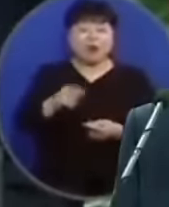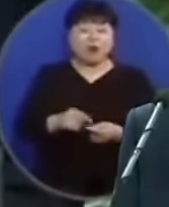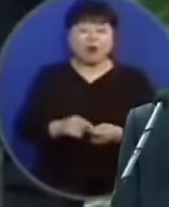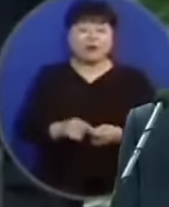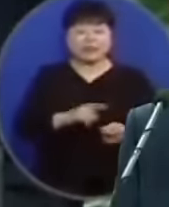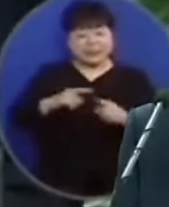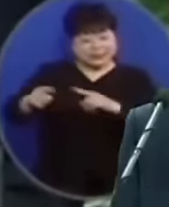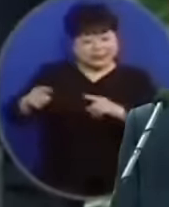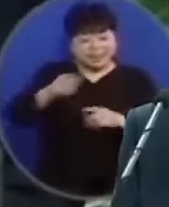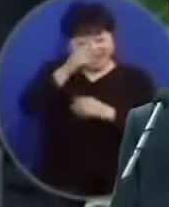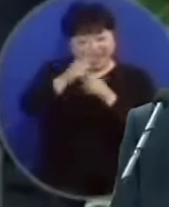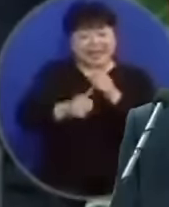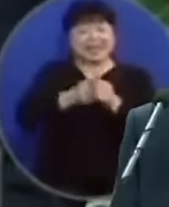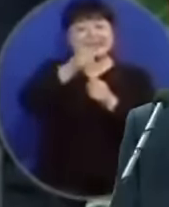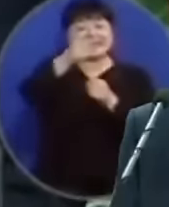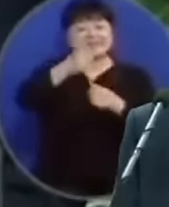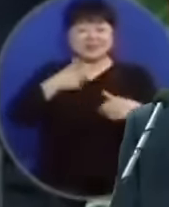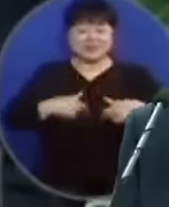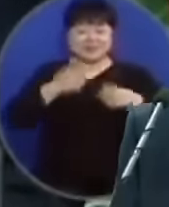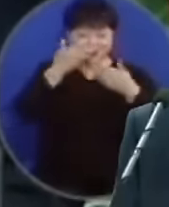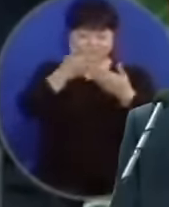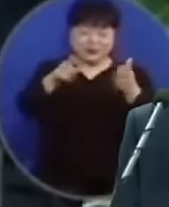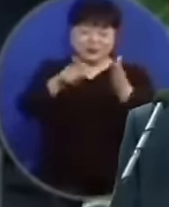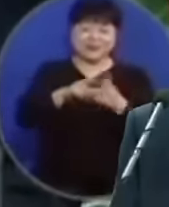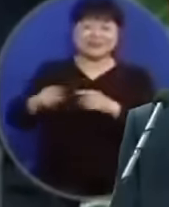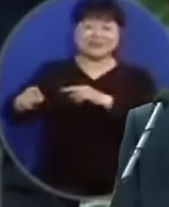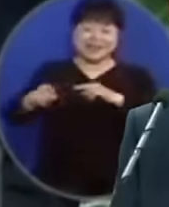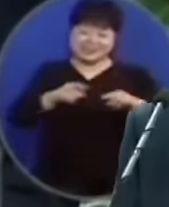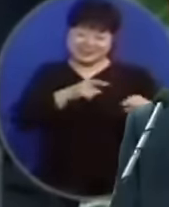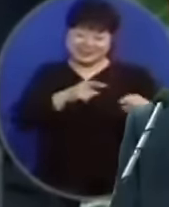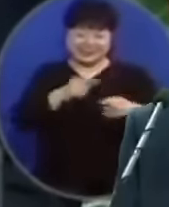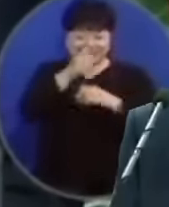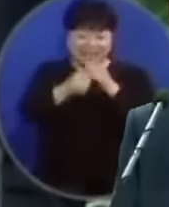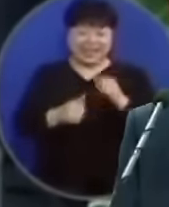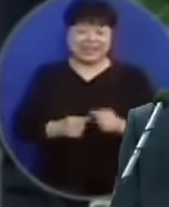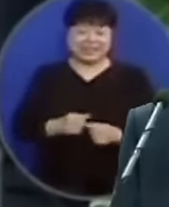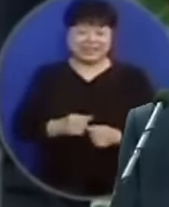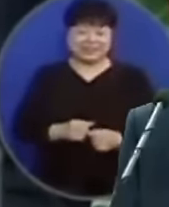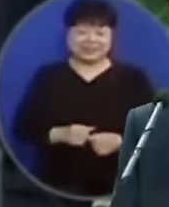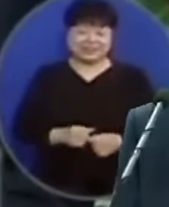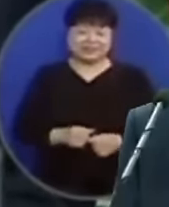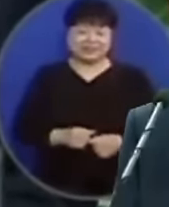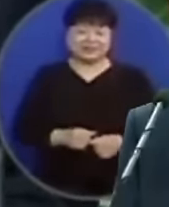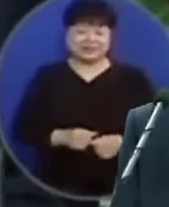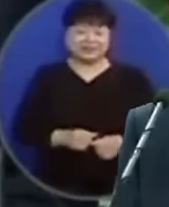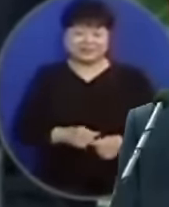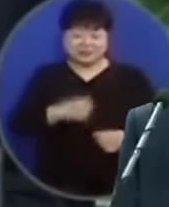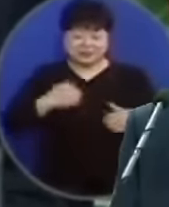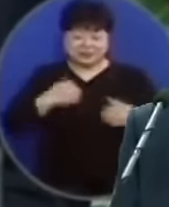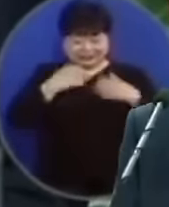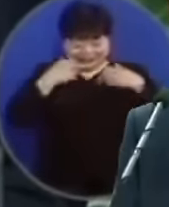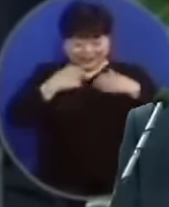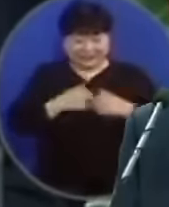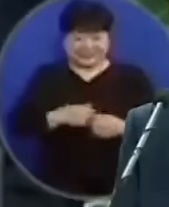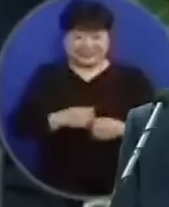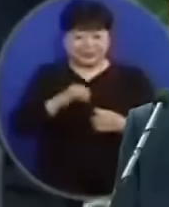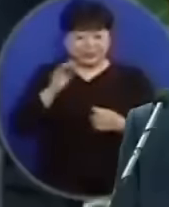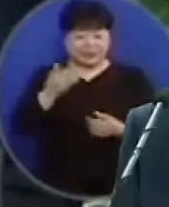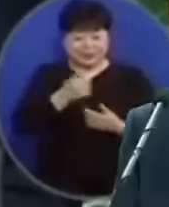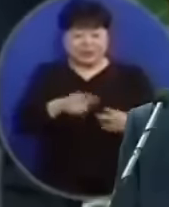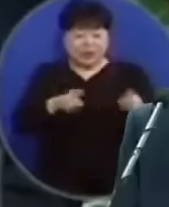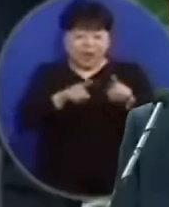어떻게 다스렸냐? 하나님을 기쁘게 하기 위해서 다스리고 하나님을 즐겁게 하기 위한 효자가 되어서 하나님과